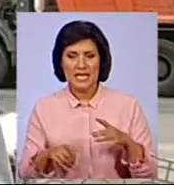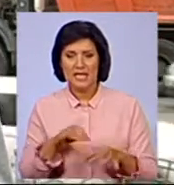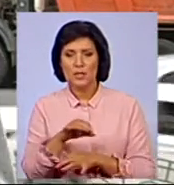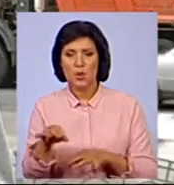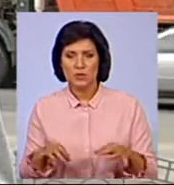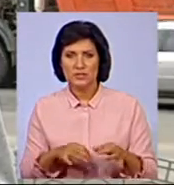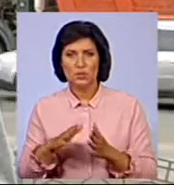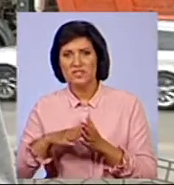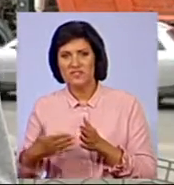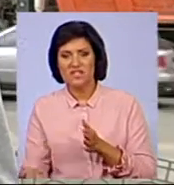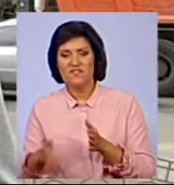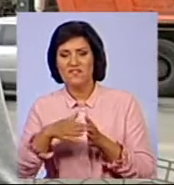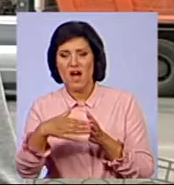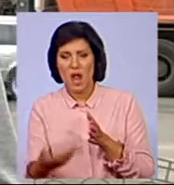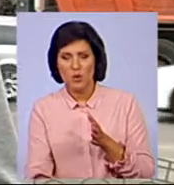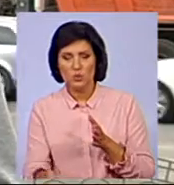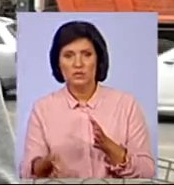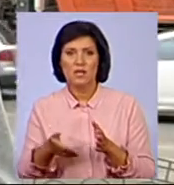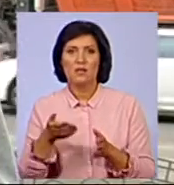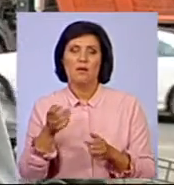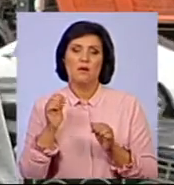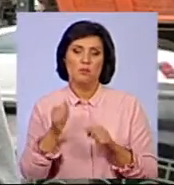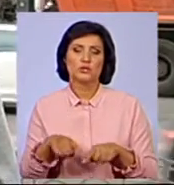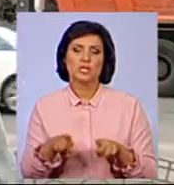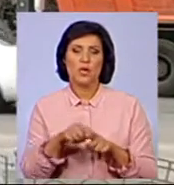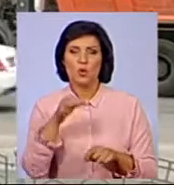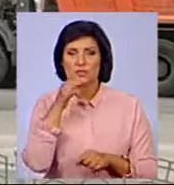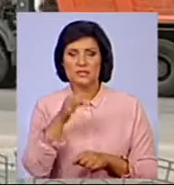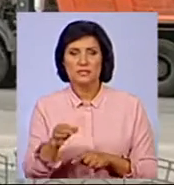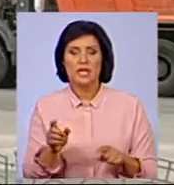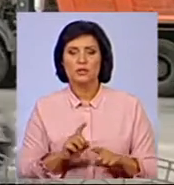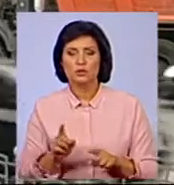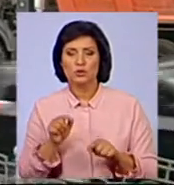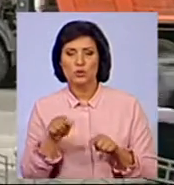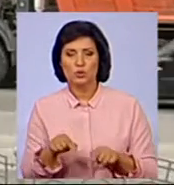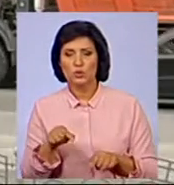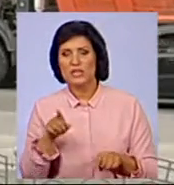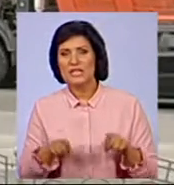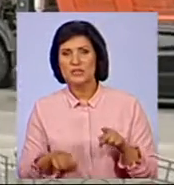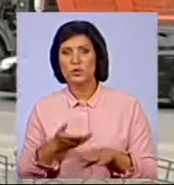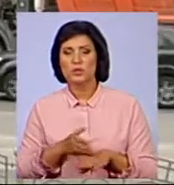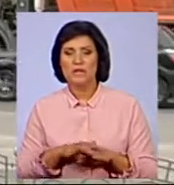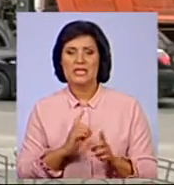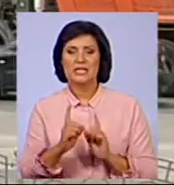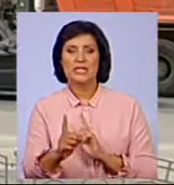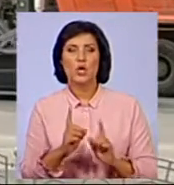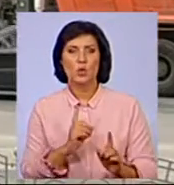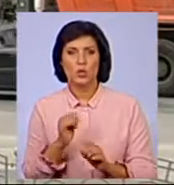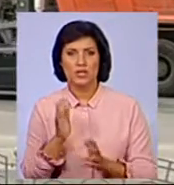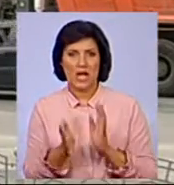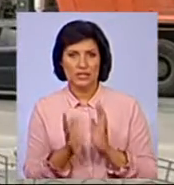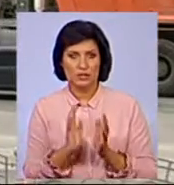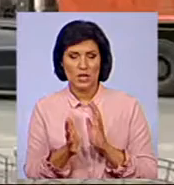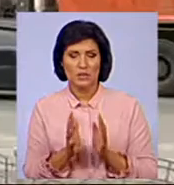конструкції відвалюються. Можу також сказати, що тут дещо ускладнений рух на Хрещатику